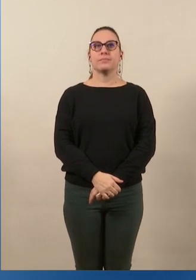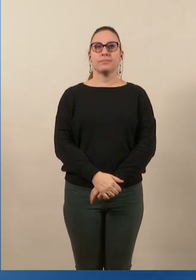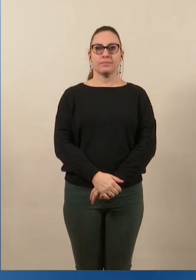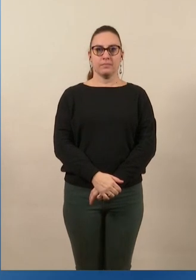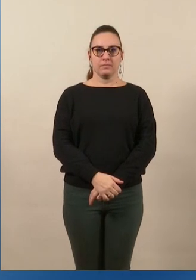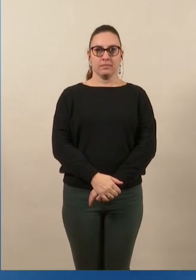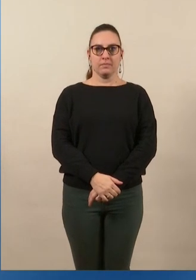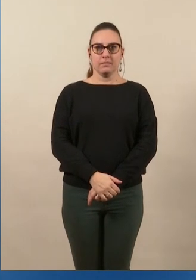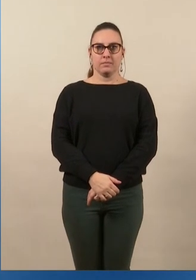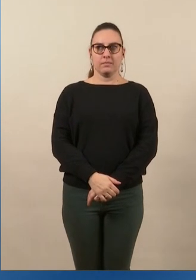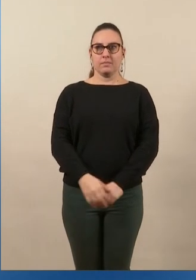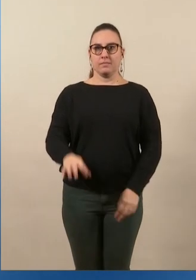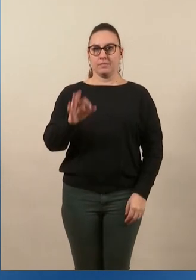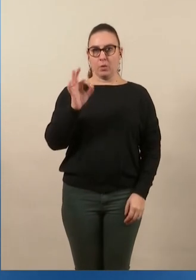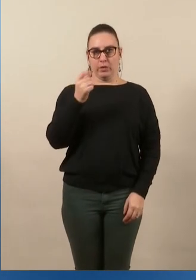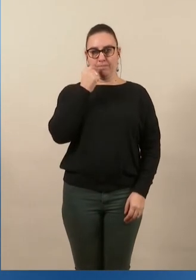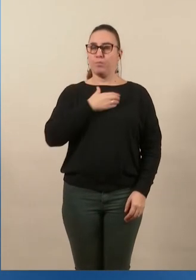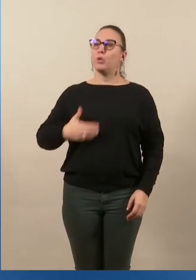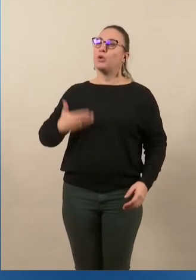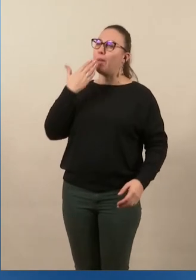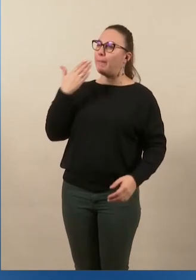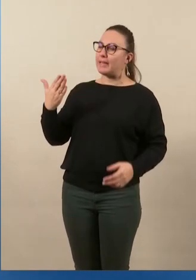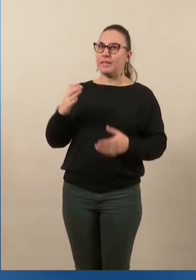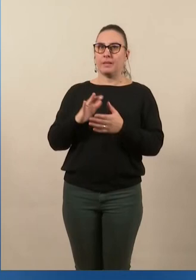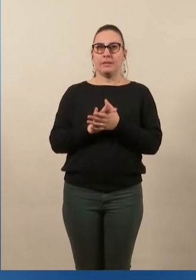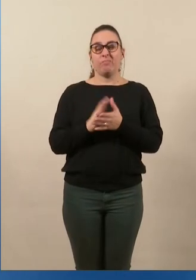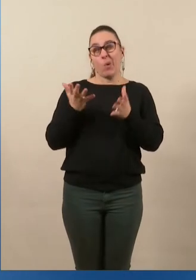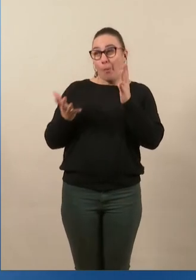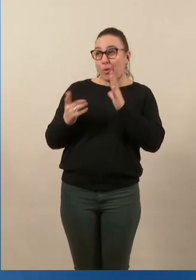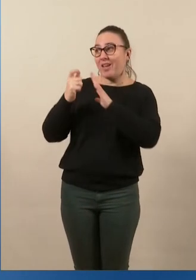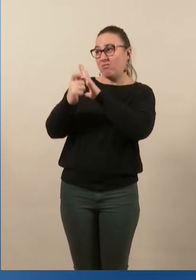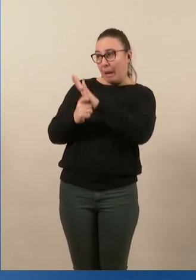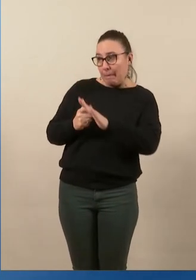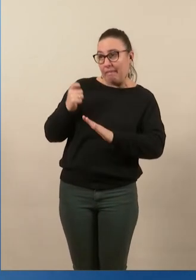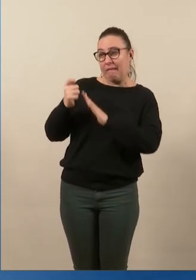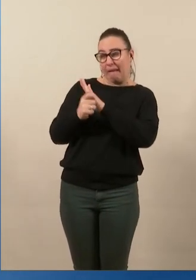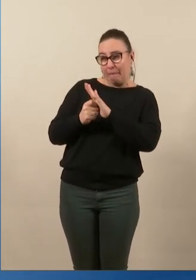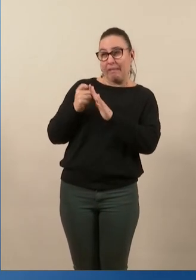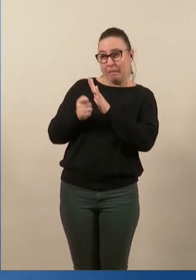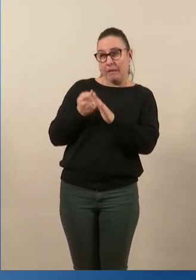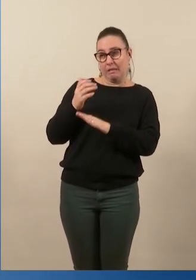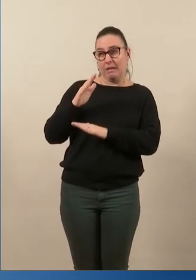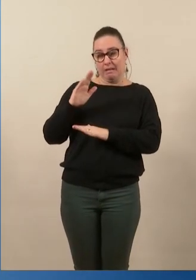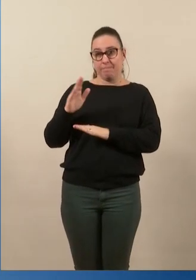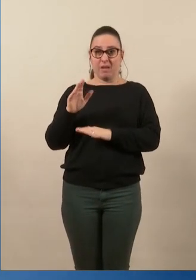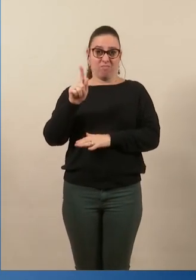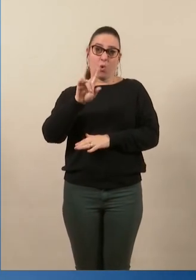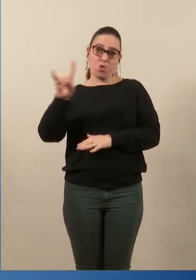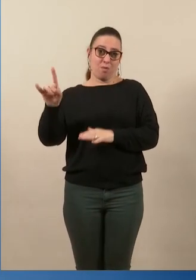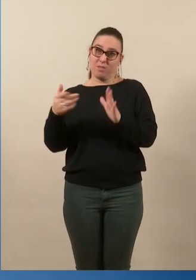roche merci Monsieur le Maire alors on risque d'être redondante je vais effectivement parler de Grenoble